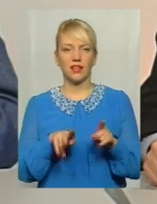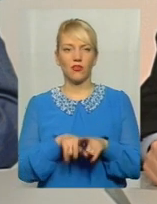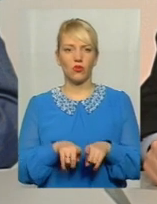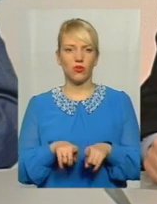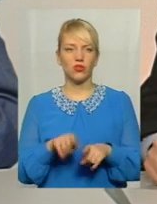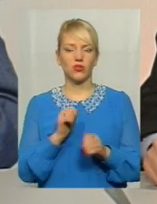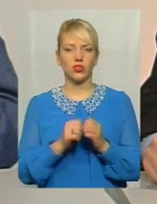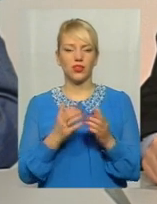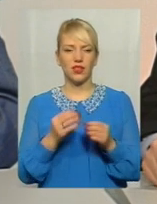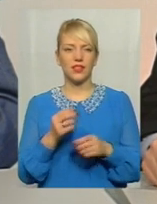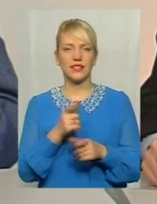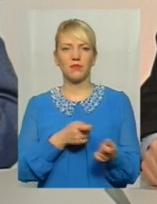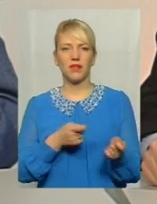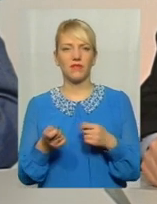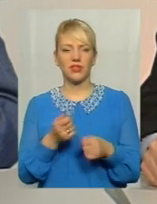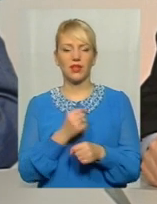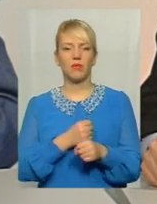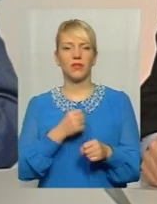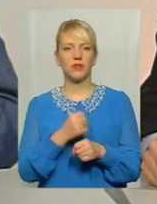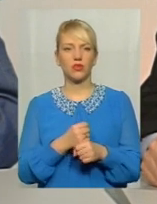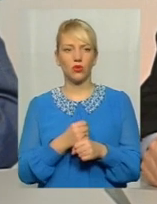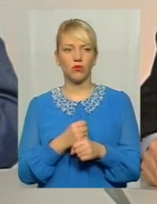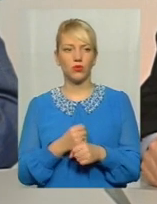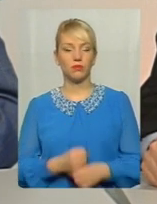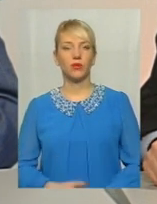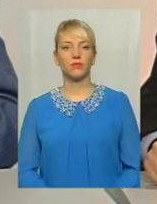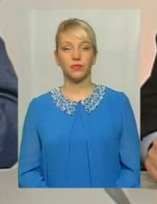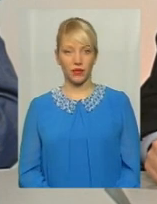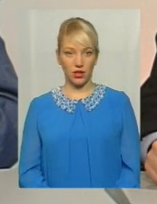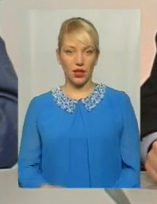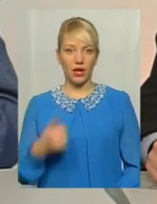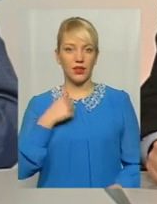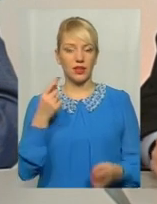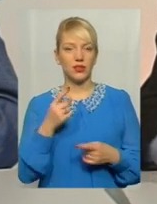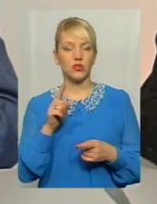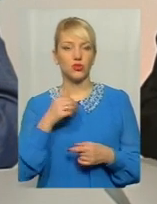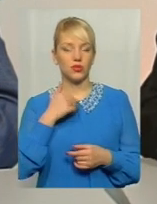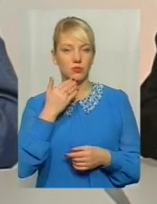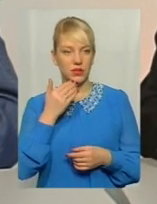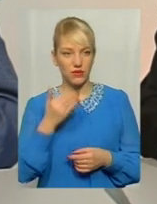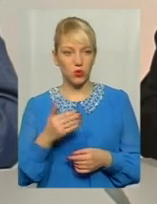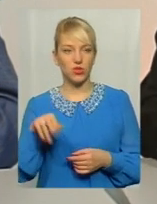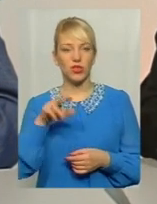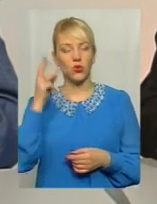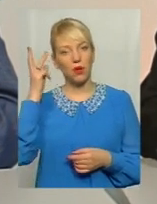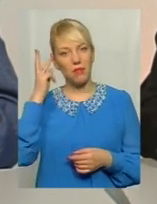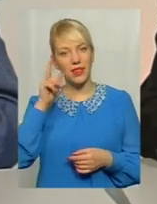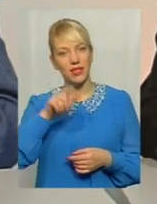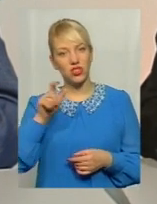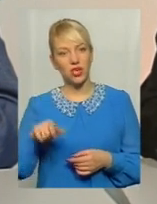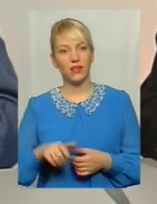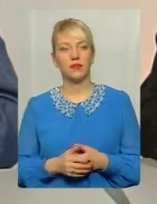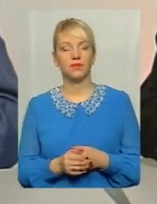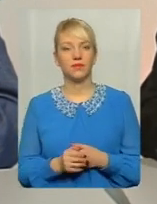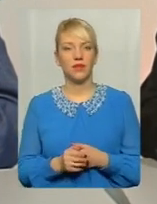день з перевізниками відпрацьовуємо. Я єдине, що хотів би звернутися до хмельничан, до